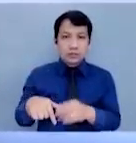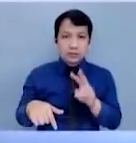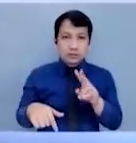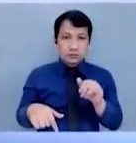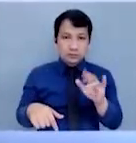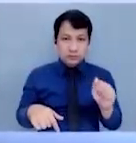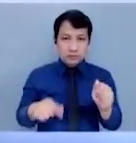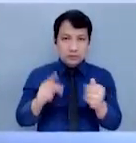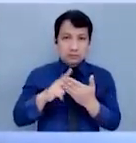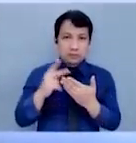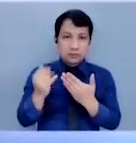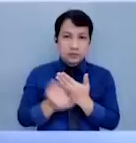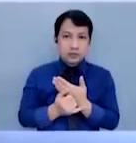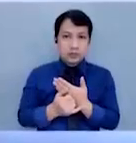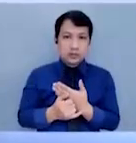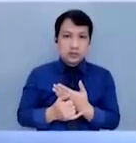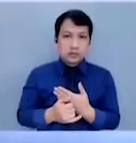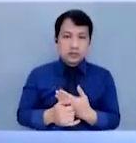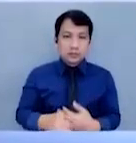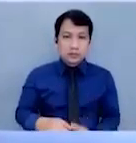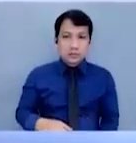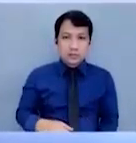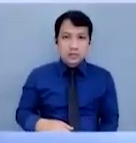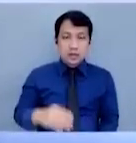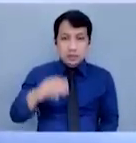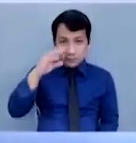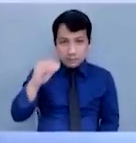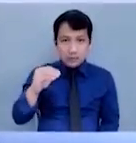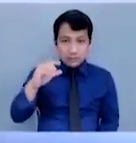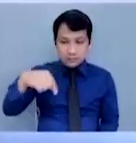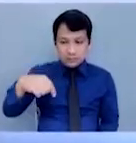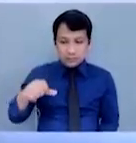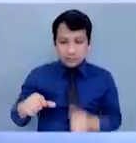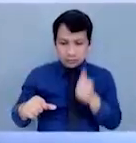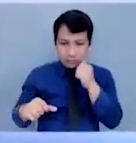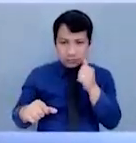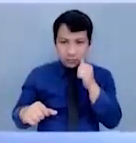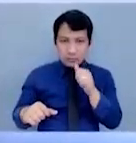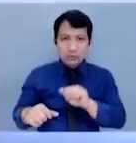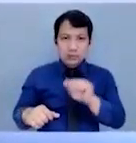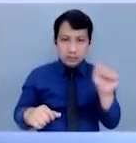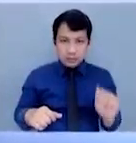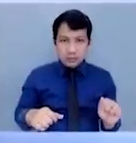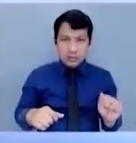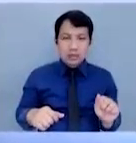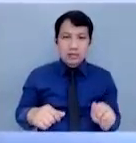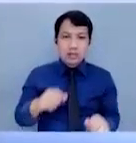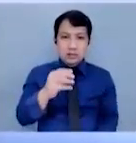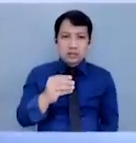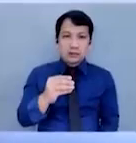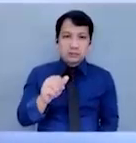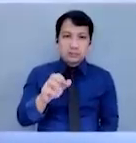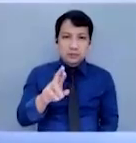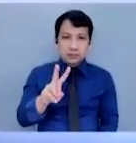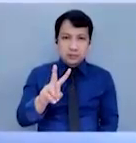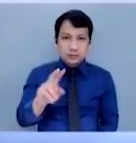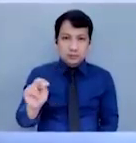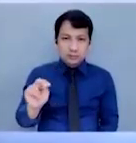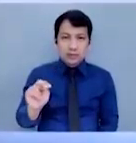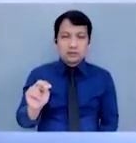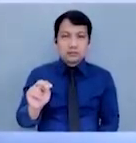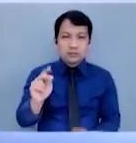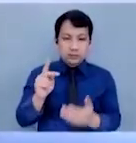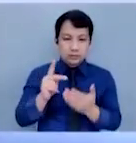Project na Men Are From QC, Women Are From Alabang. Ang MarVen mas mature daw sa proyektong